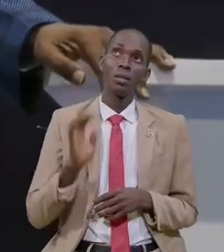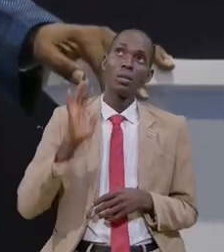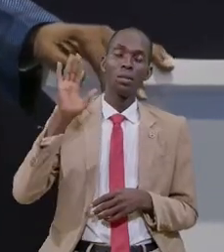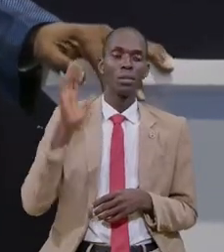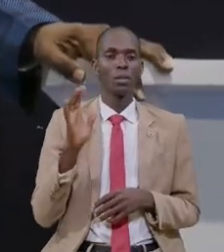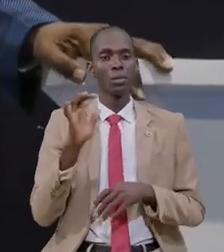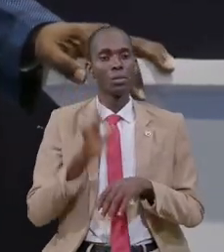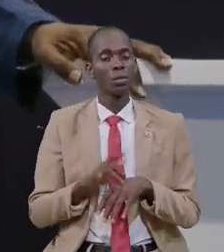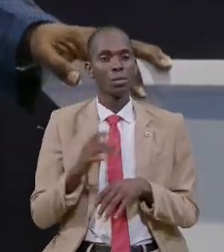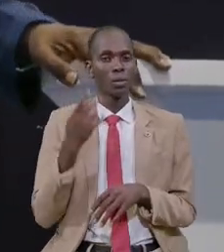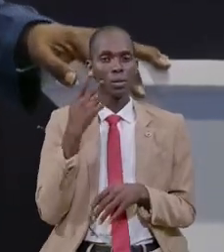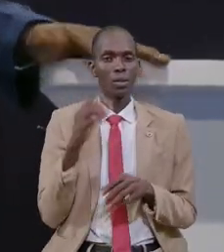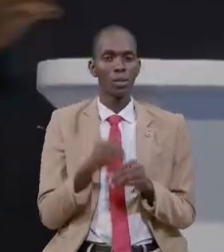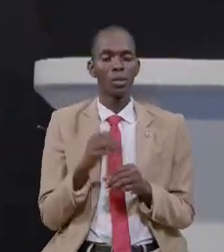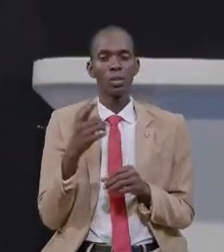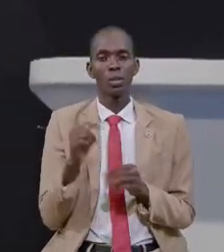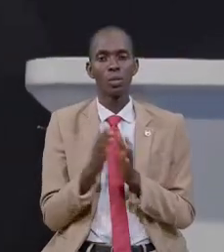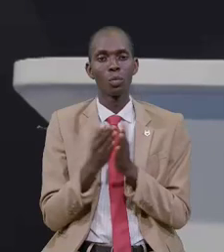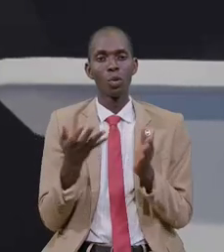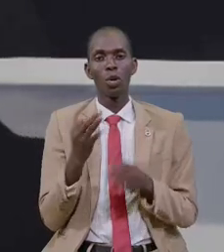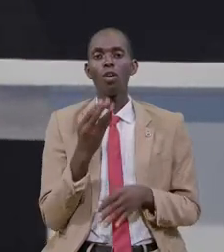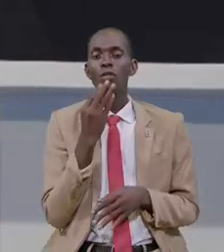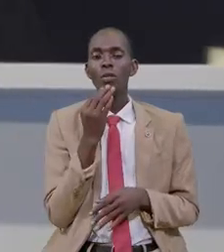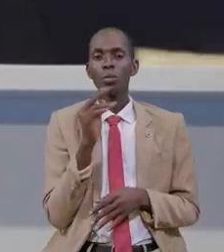Hébreux chapitre 4, 16, Hébreux